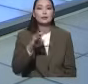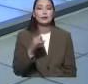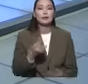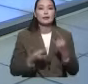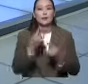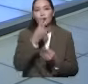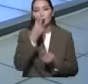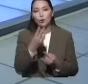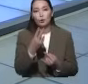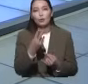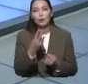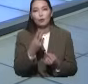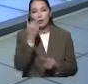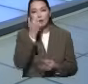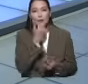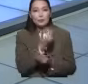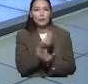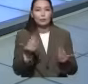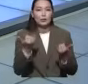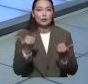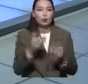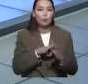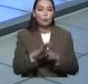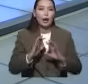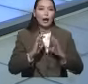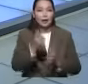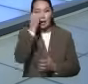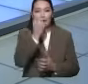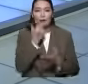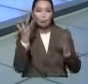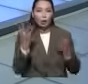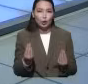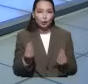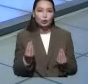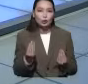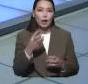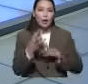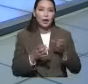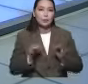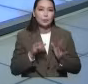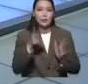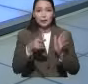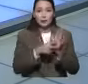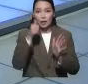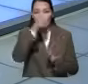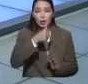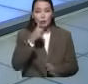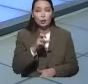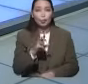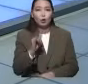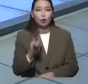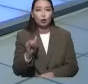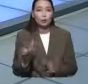көріп отырғаныңыз үшін рахмет сізге көрермен. Бүгін бүкіл әлемдік рахмет айту күні. Халықаралық мереке 2008 жылдан бері Біріккен Ұлттар Ұйымы